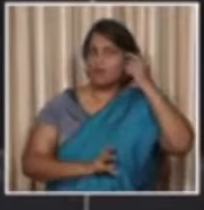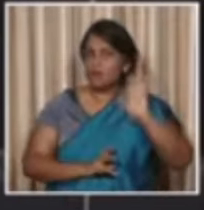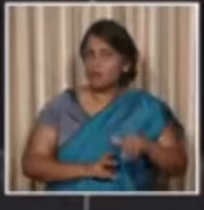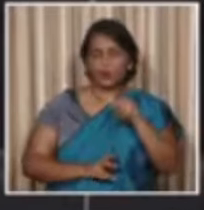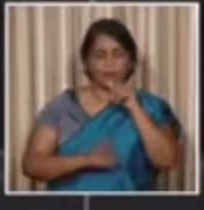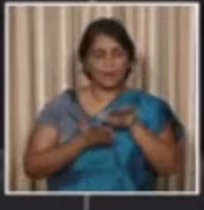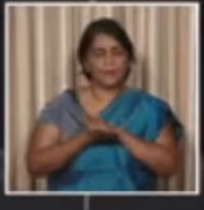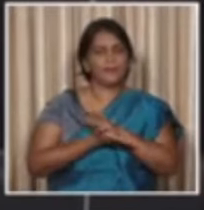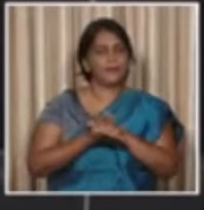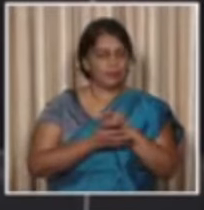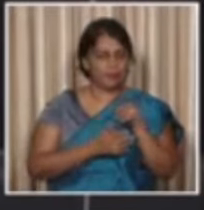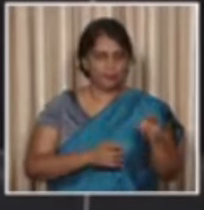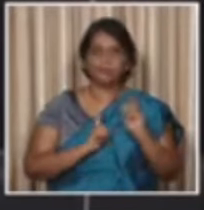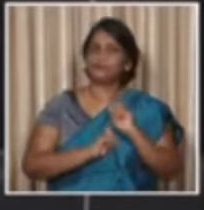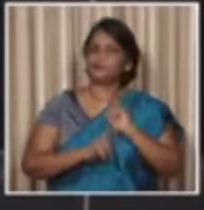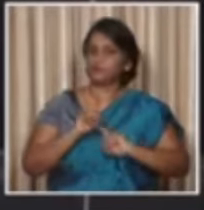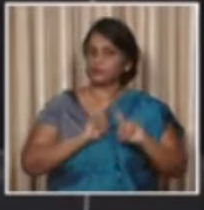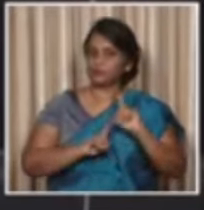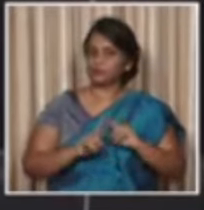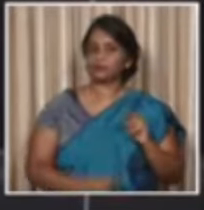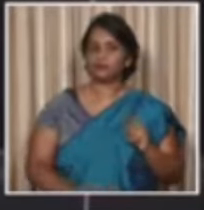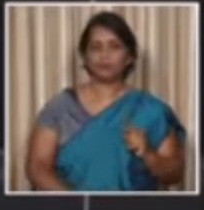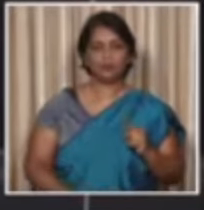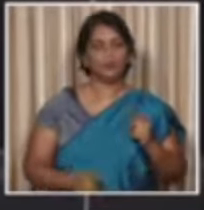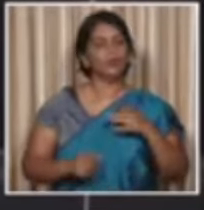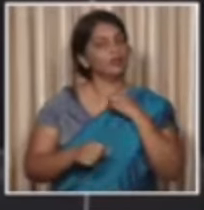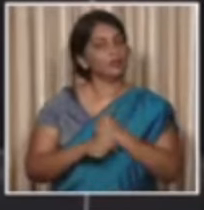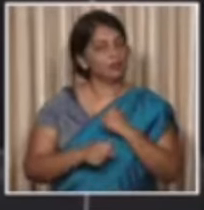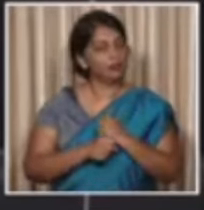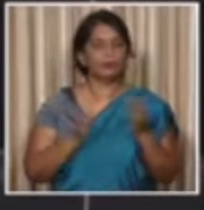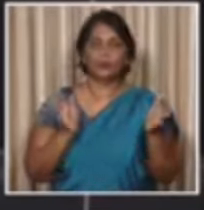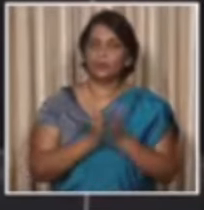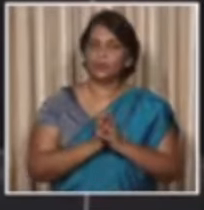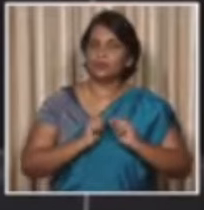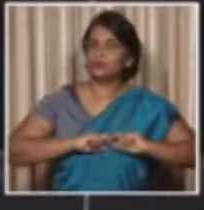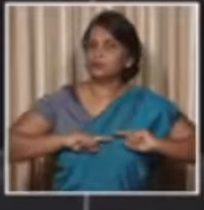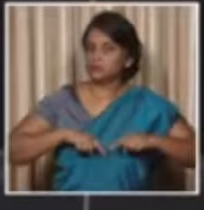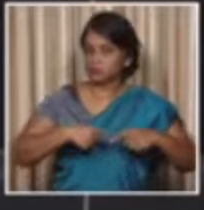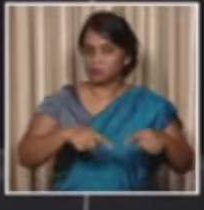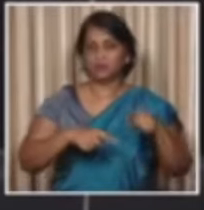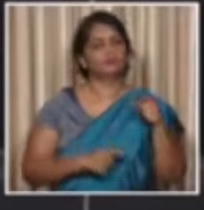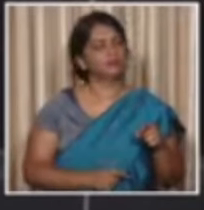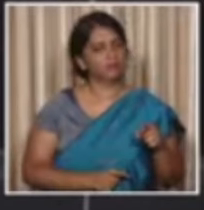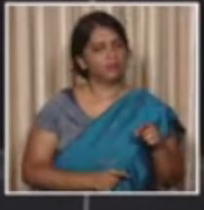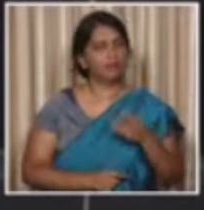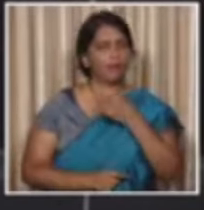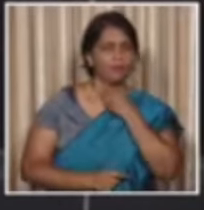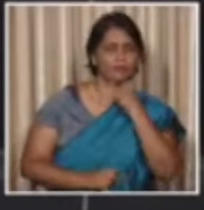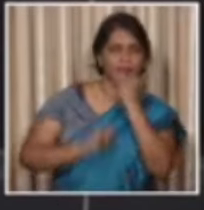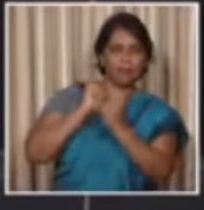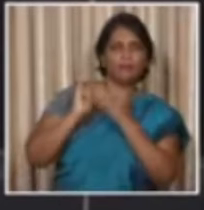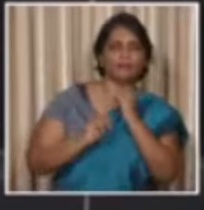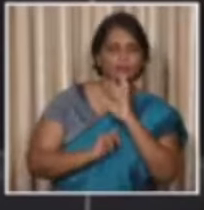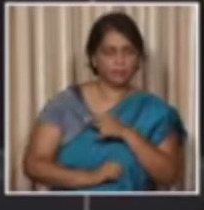ඉතා පැහැදිලි. පාර්ලිමේන්තුව හා රජය කරගෙන යන වැඩ කටයුතු වලට බොරු චෝදනාවල්